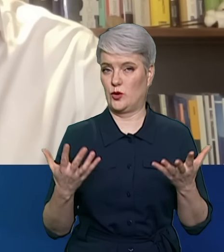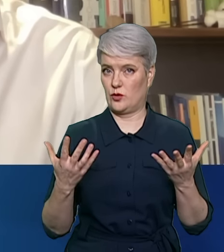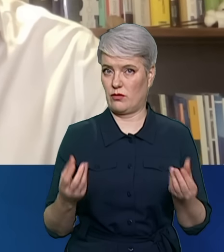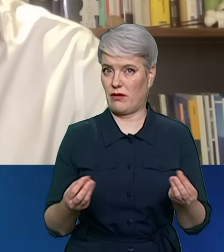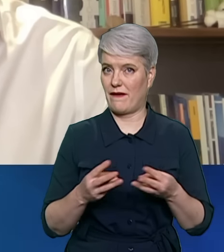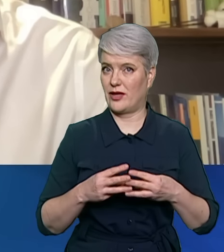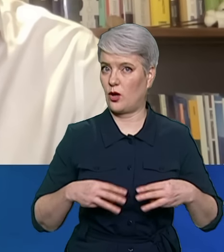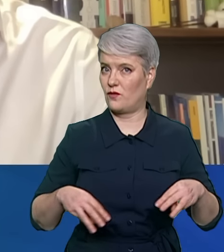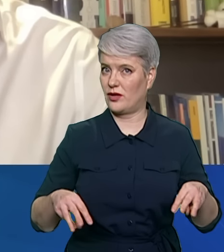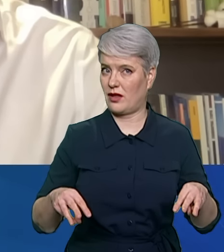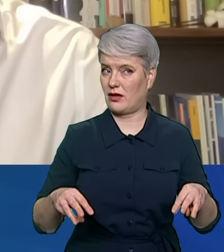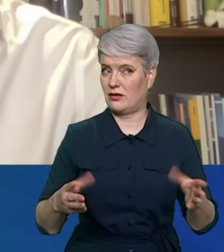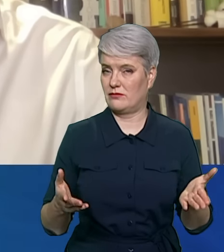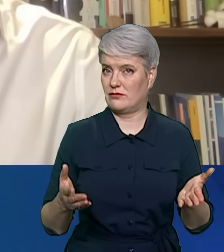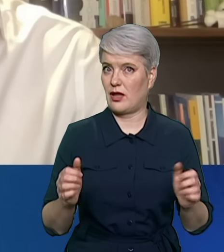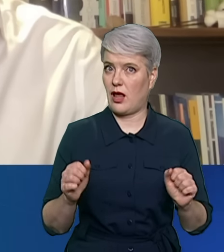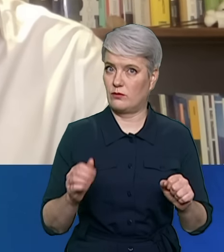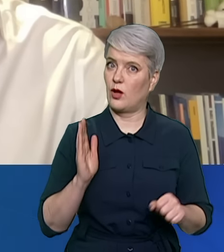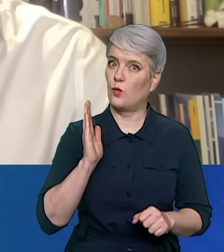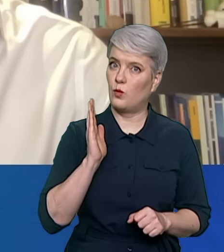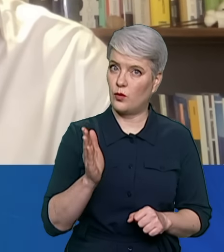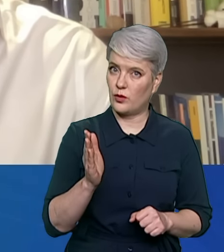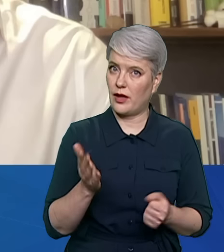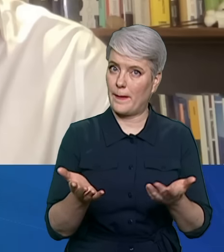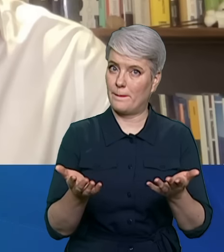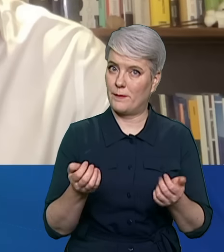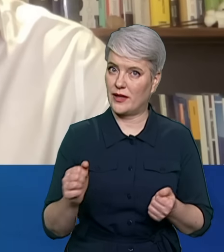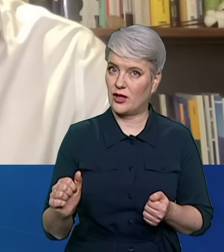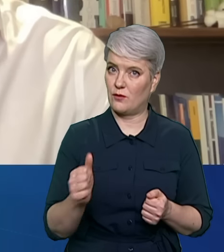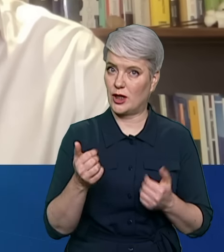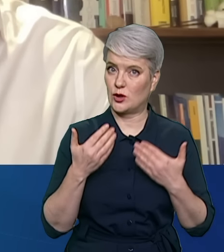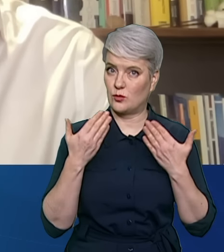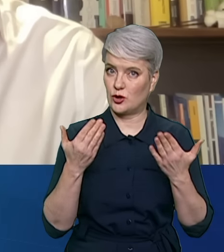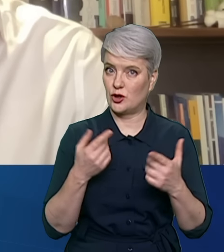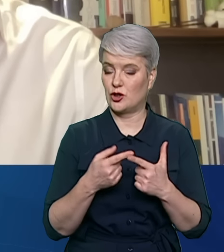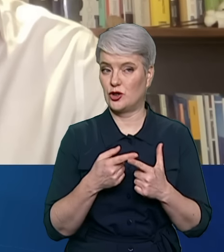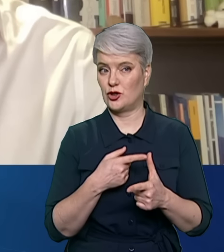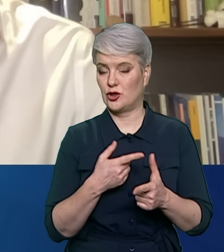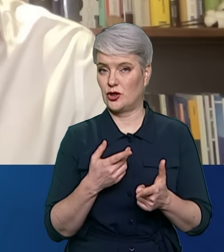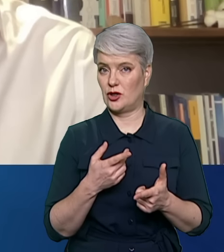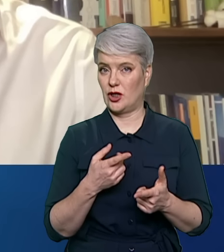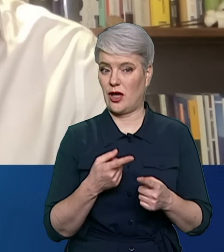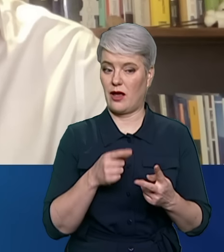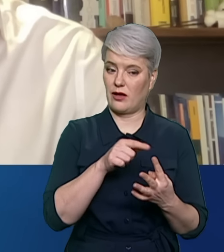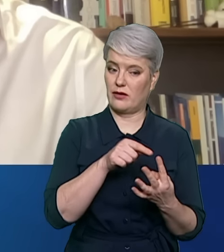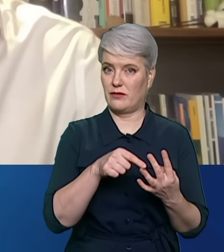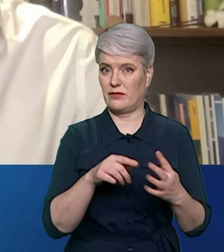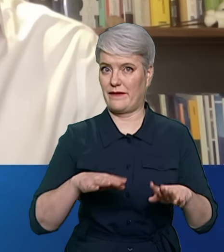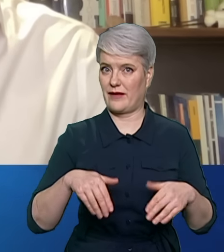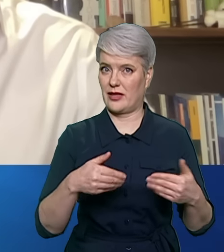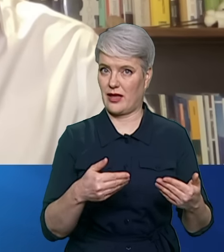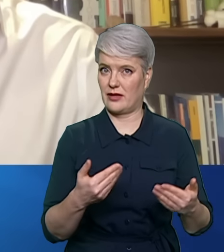чи вирогідніше, що він буде прийнятий в першому читанні, чи ось ці варіанти, про які ви розповіли, Ані?